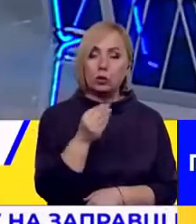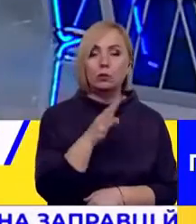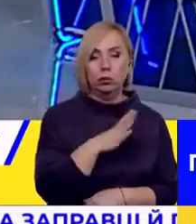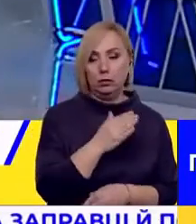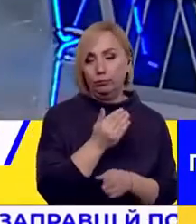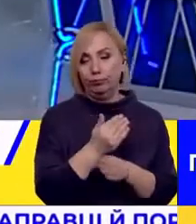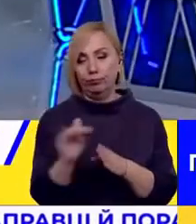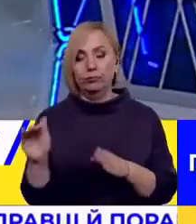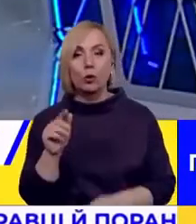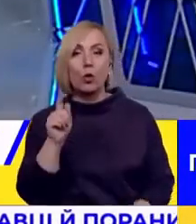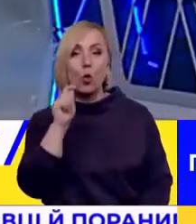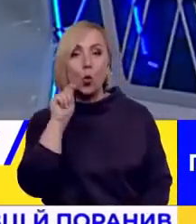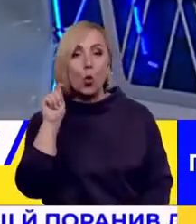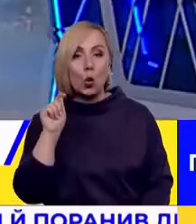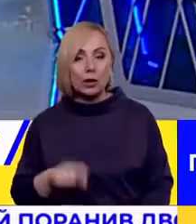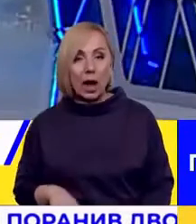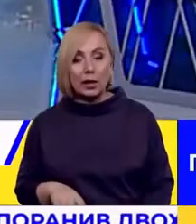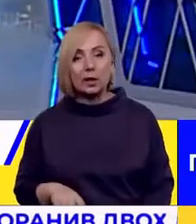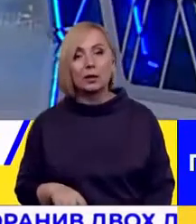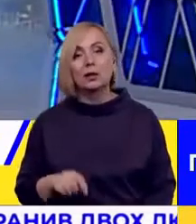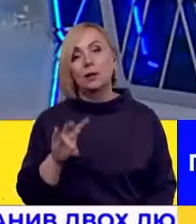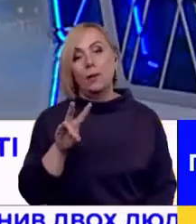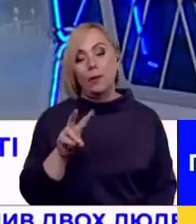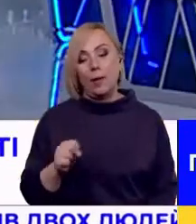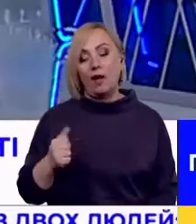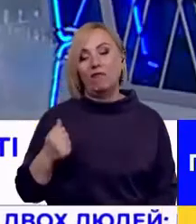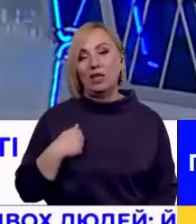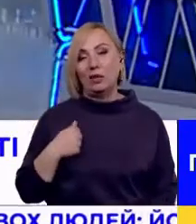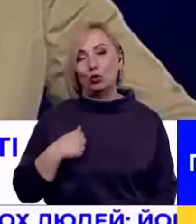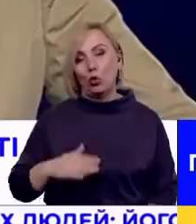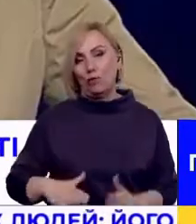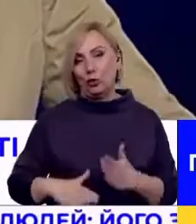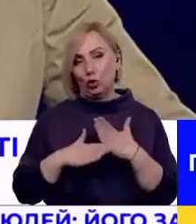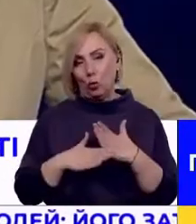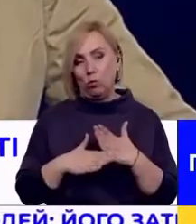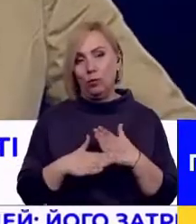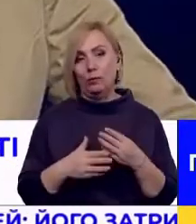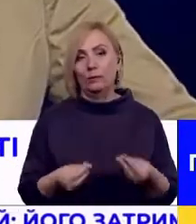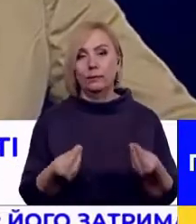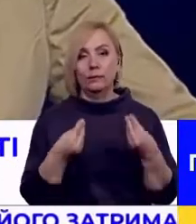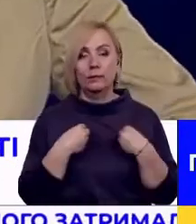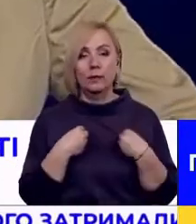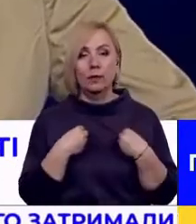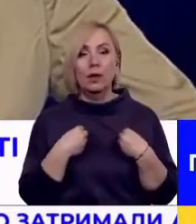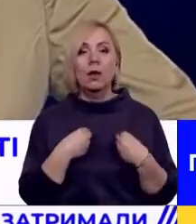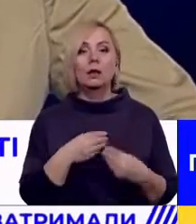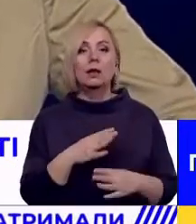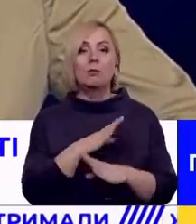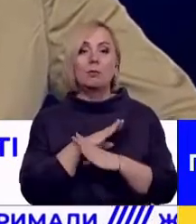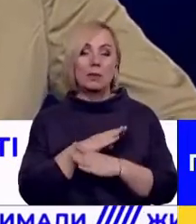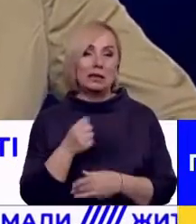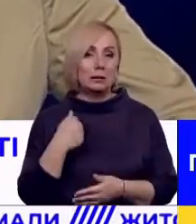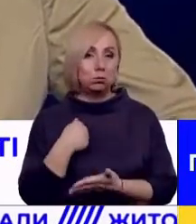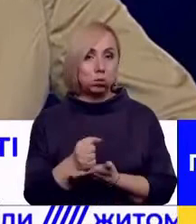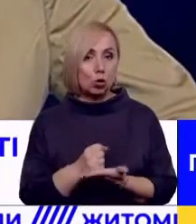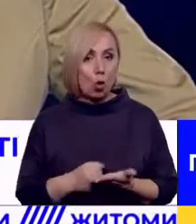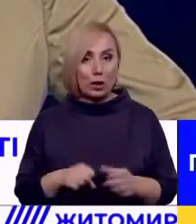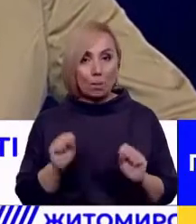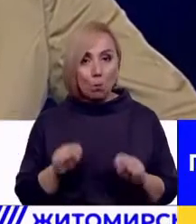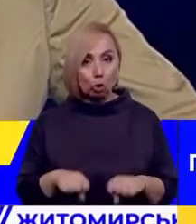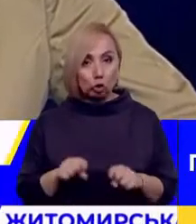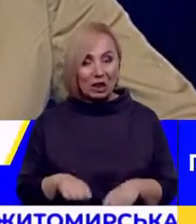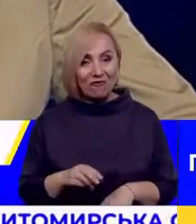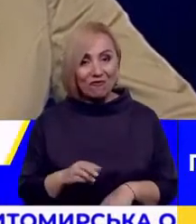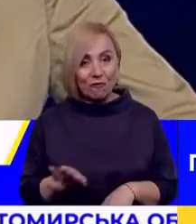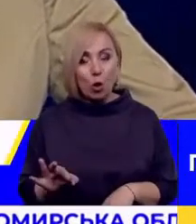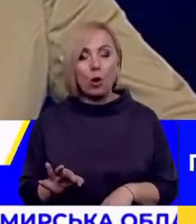на Україну, на військову допомогу Україні, на надання летальної зброї, можливо. І мені здається,